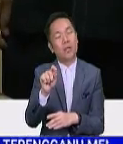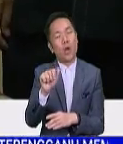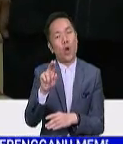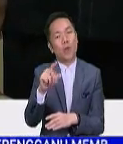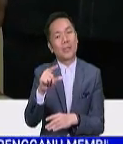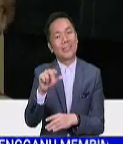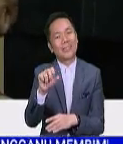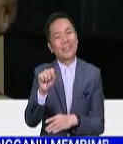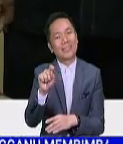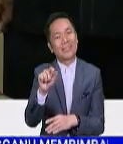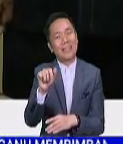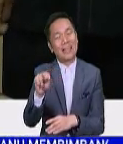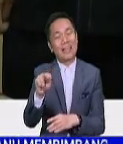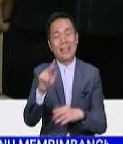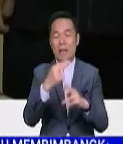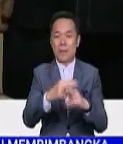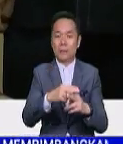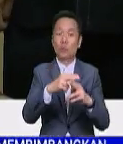sebanyak